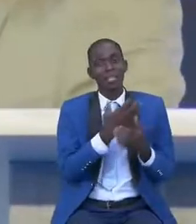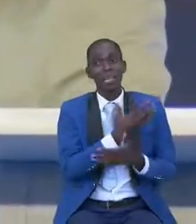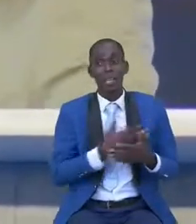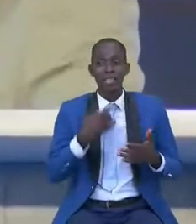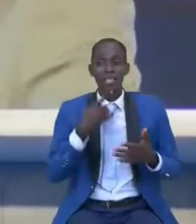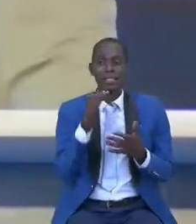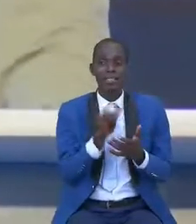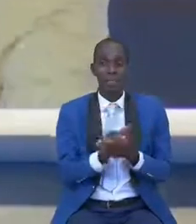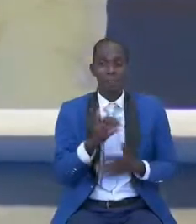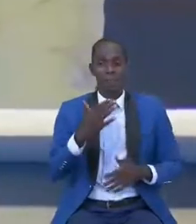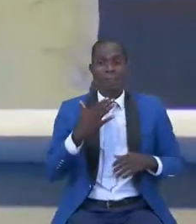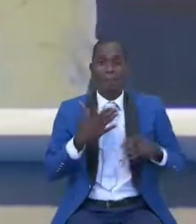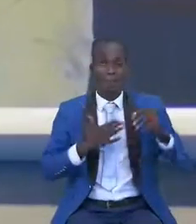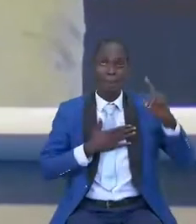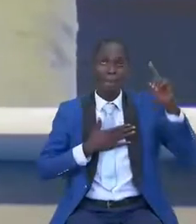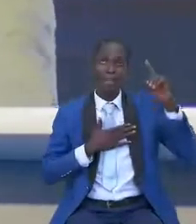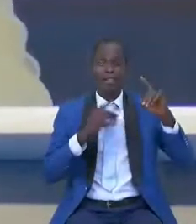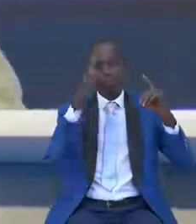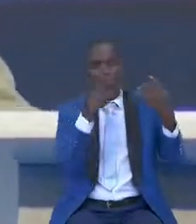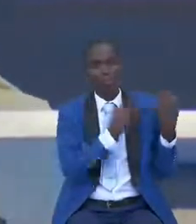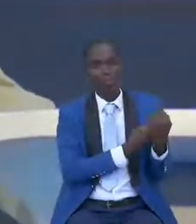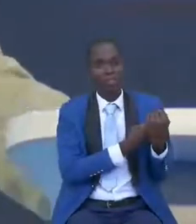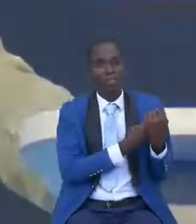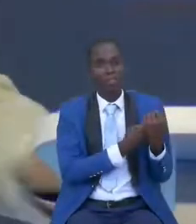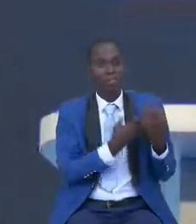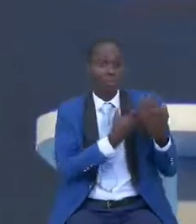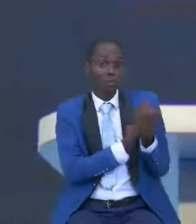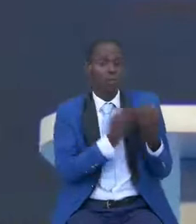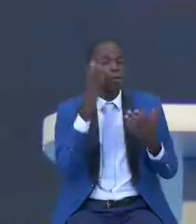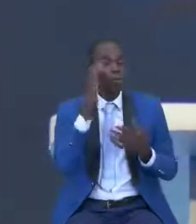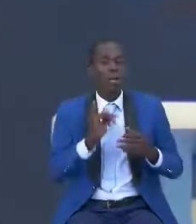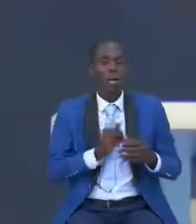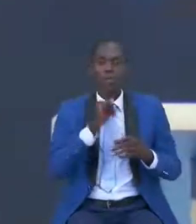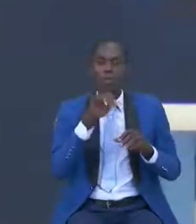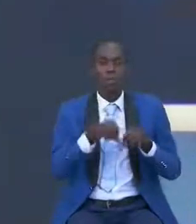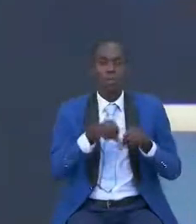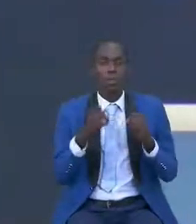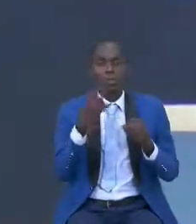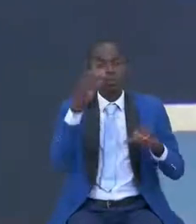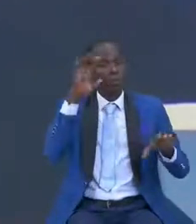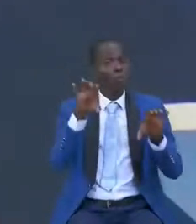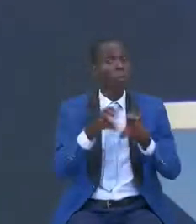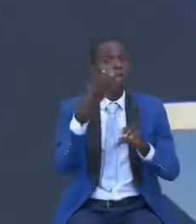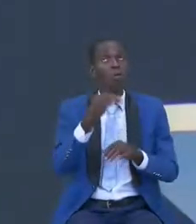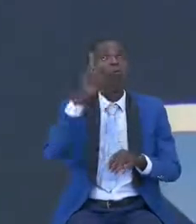Dieu fait alliance avec nous. Et il dit mon alliance, je ne la violerai point.